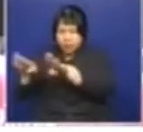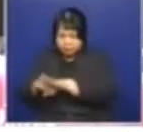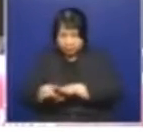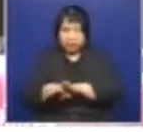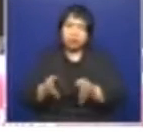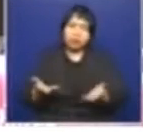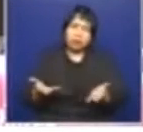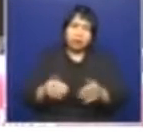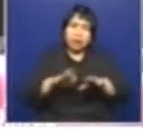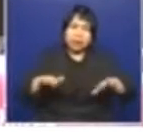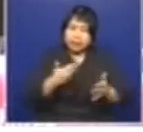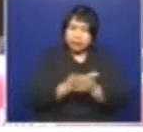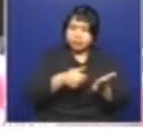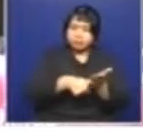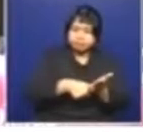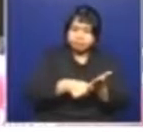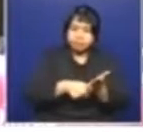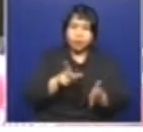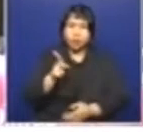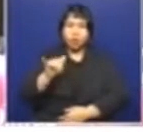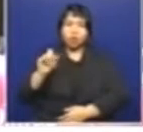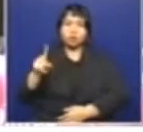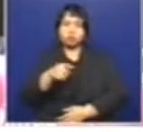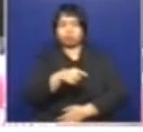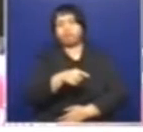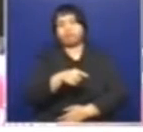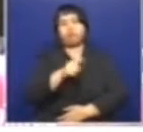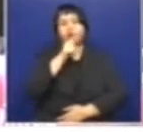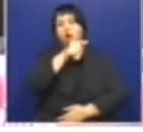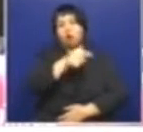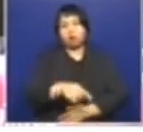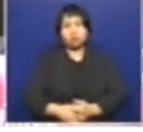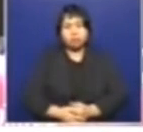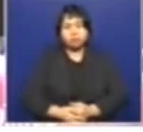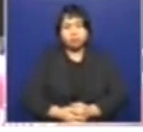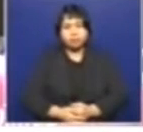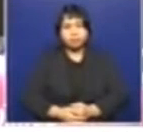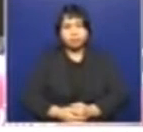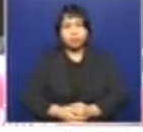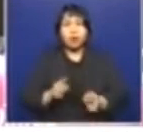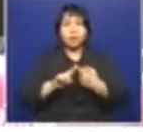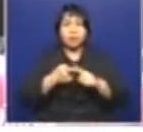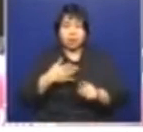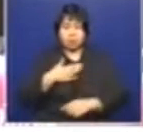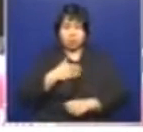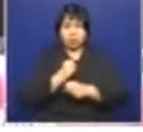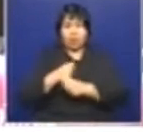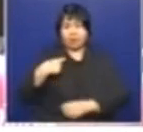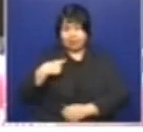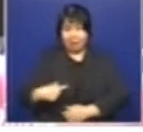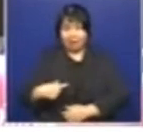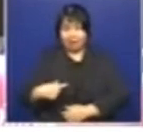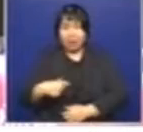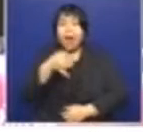งินใช้หนี้กยศ.ก็อัดเลยฟ้องเพื่อนผมเป็นทนายความท่านประธานที่เคารพครับท่านอาชีพทนายความ